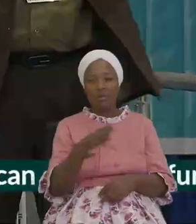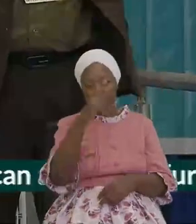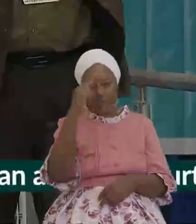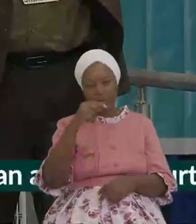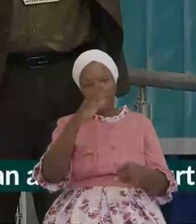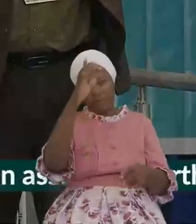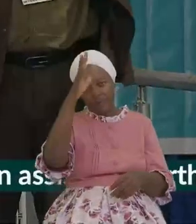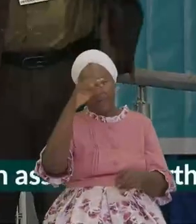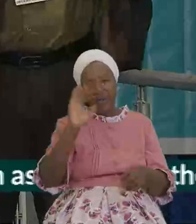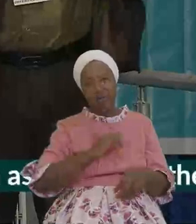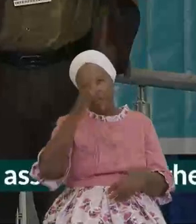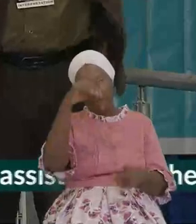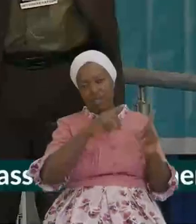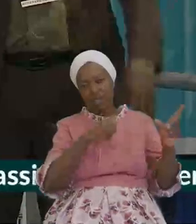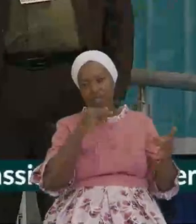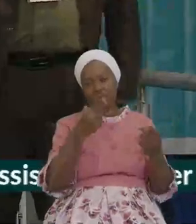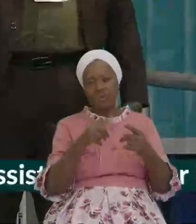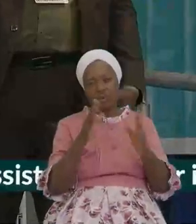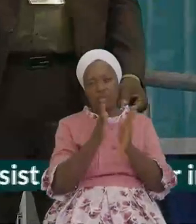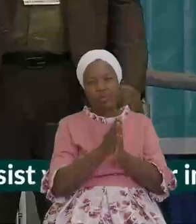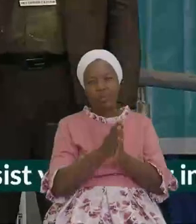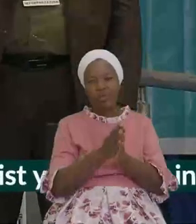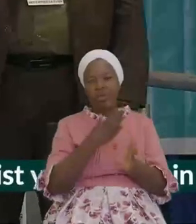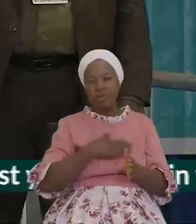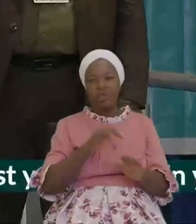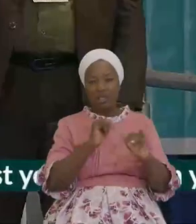Le pasteur vient très bientôt pour prier pour nous.